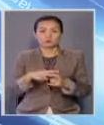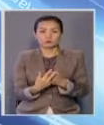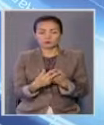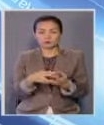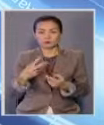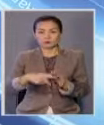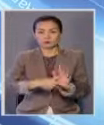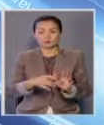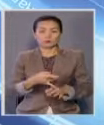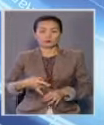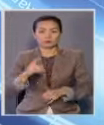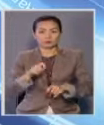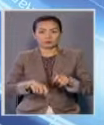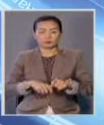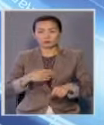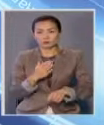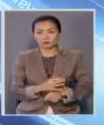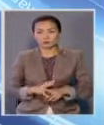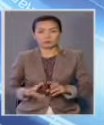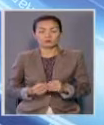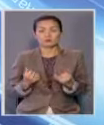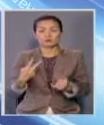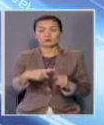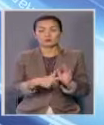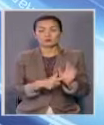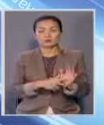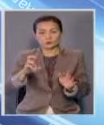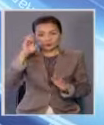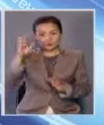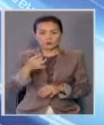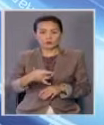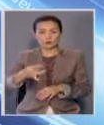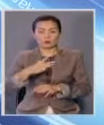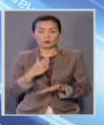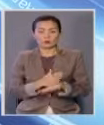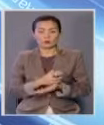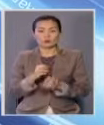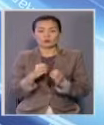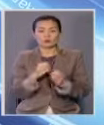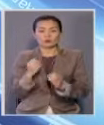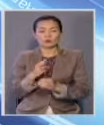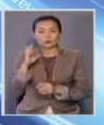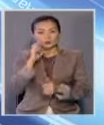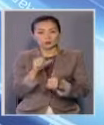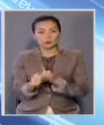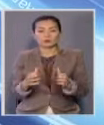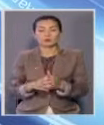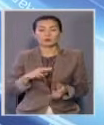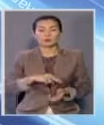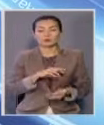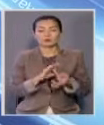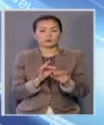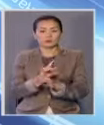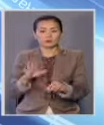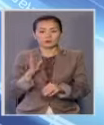жартыжылдығында 37 мекемеге тексеру жүргізілген. Оның 27-сі мемлекеттік мекемелер болса, оны квазимемлекеттік субъектілері.